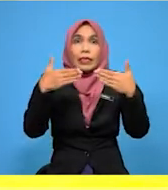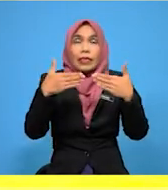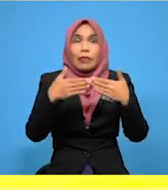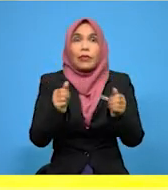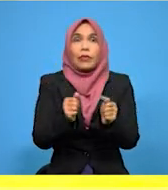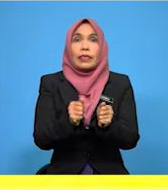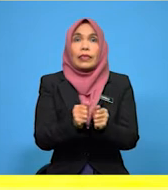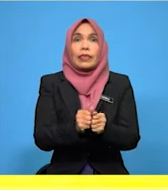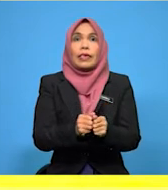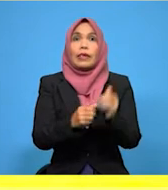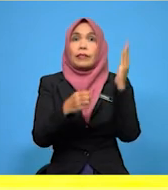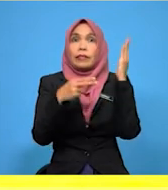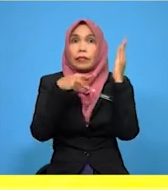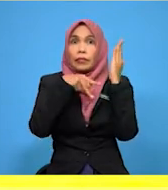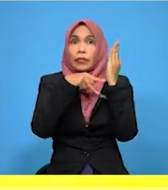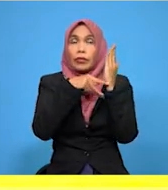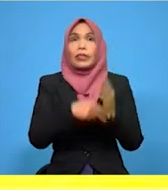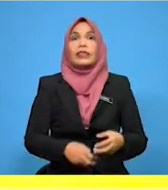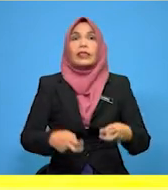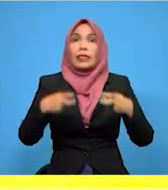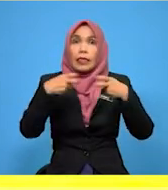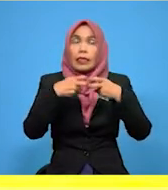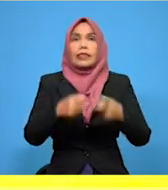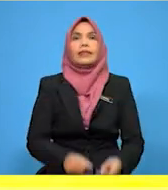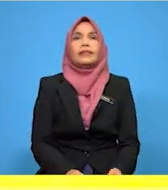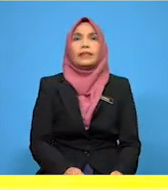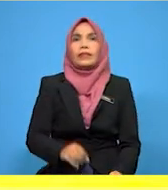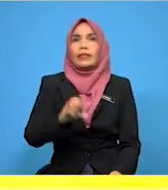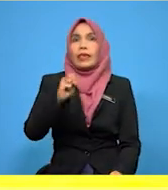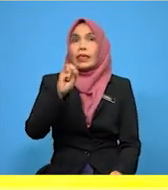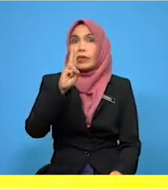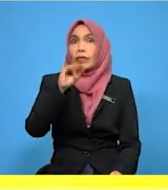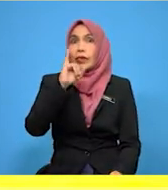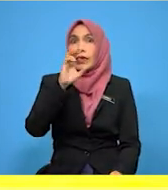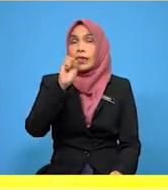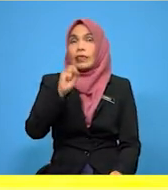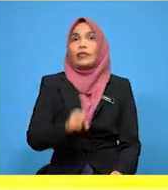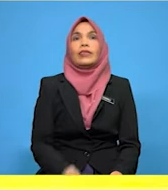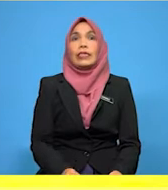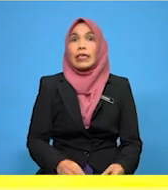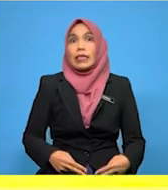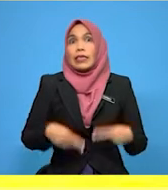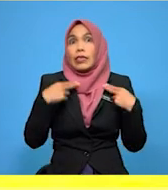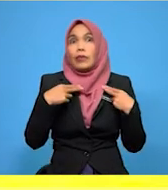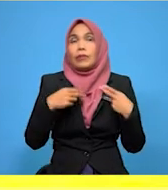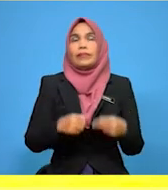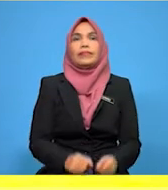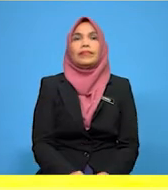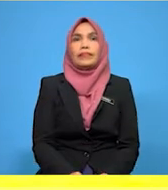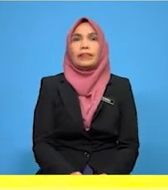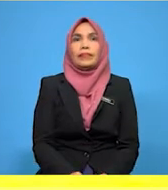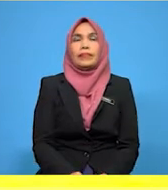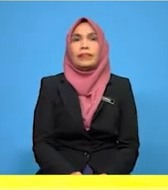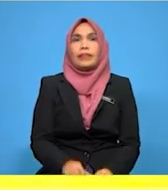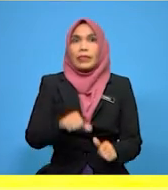kuasa elektrik. Seterusnya, suis mesin dihidupkan supaya berfungsi.